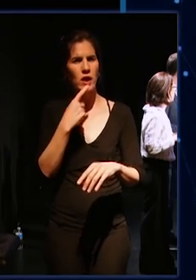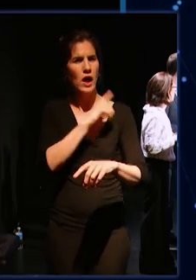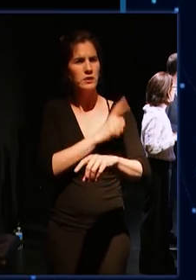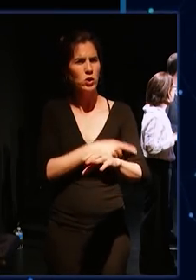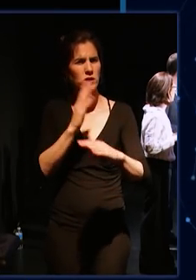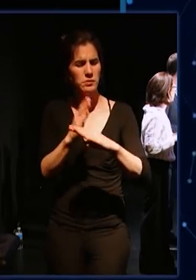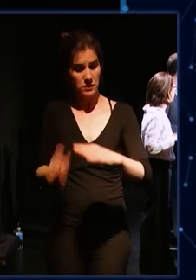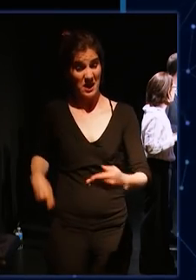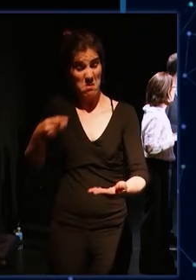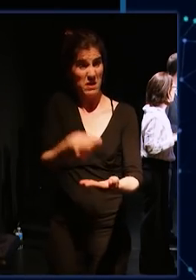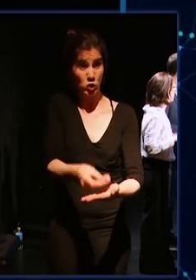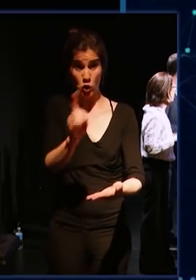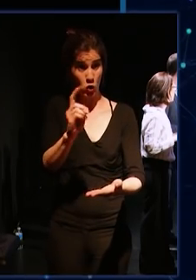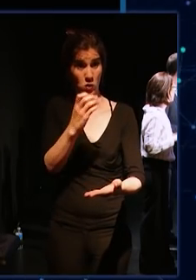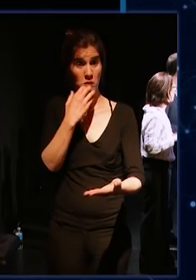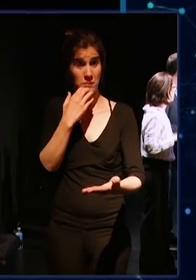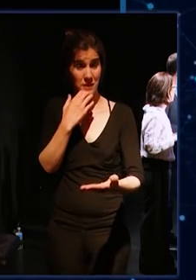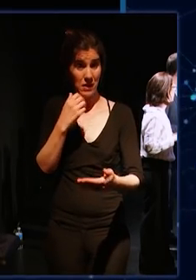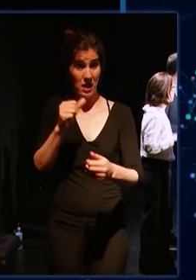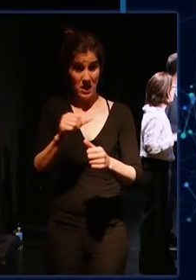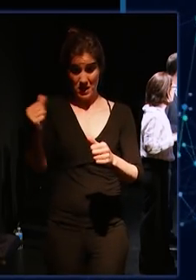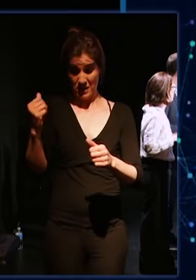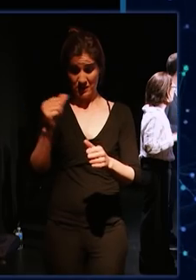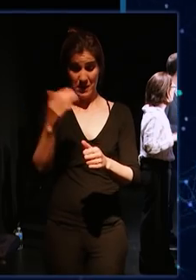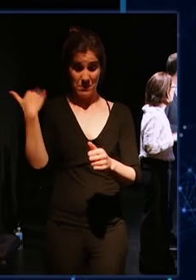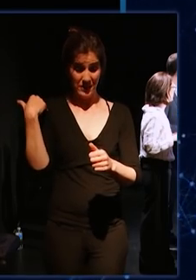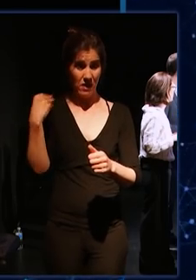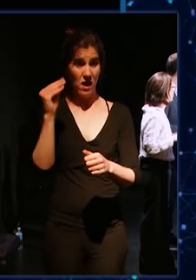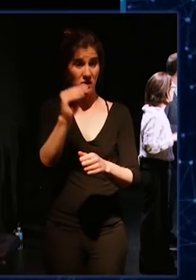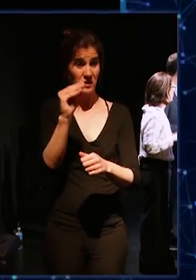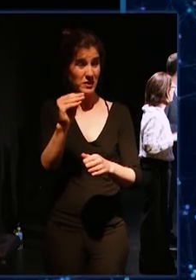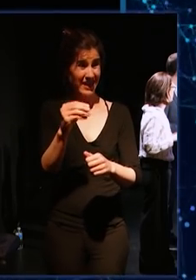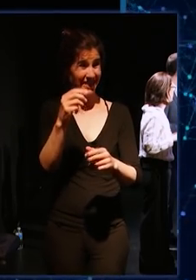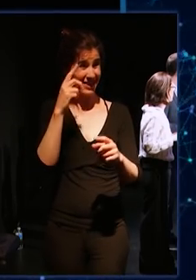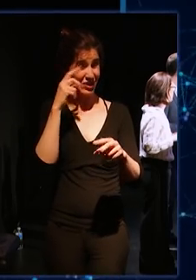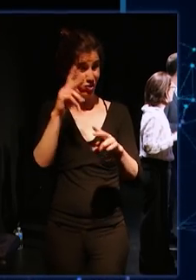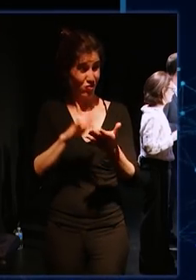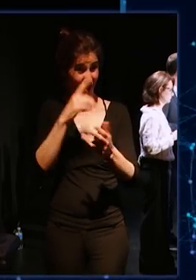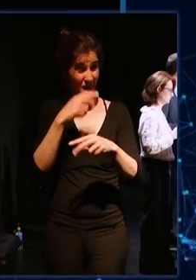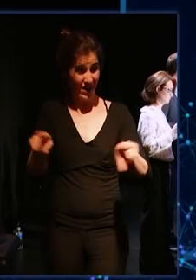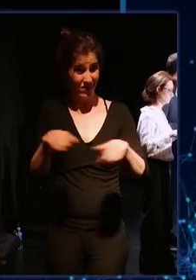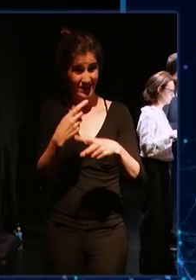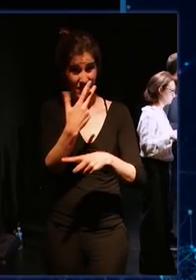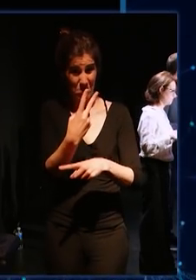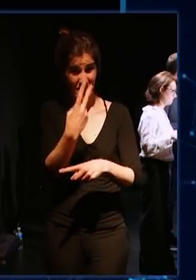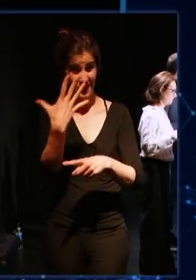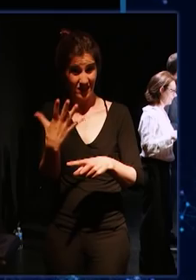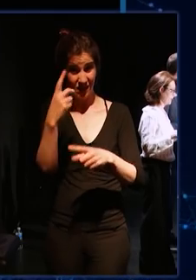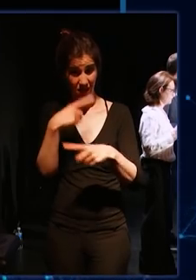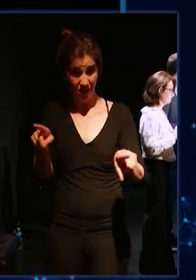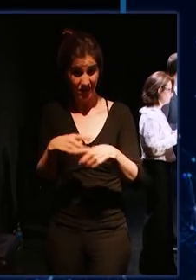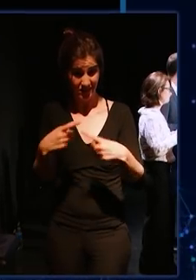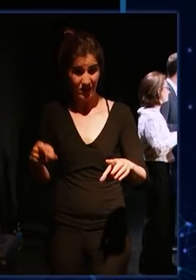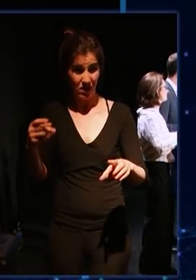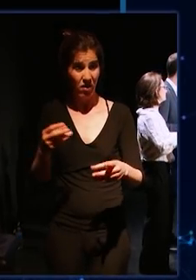dies abans de la fira, se'ls va informar els del club de handball que celebraven el 25è aniversari de fer